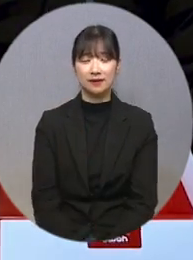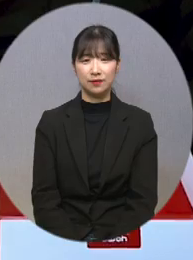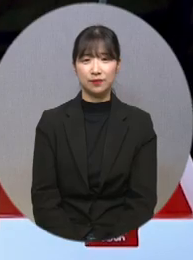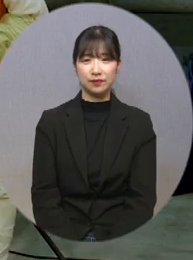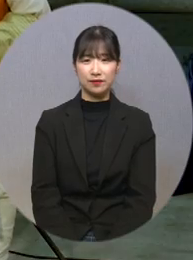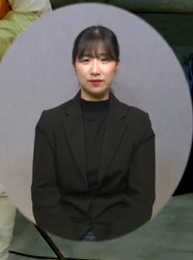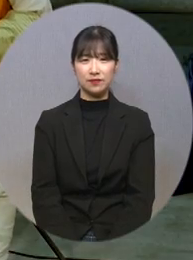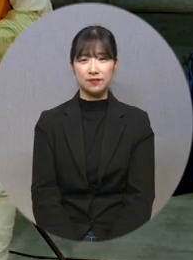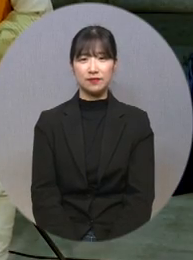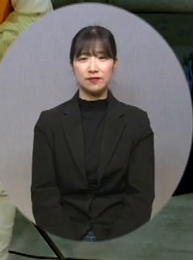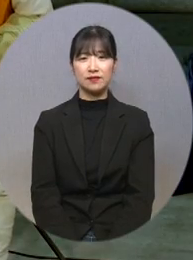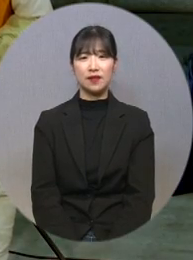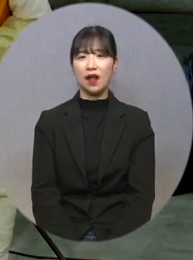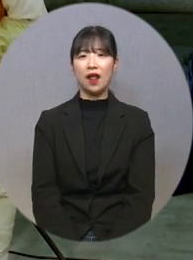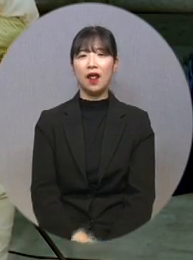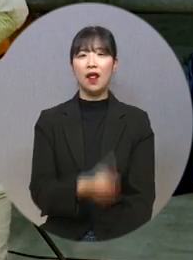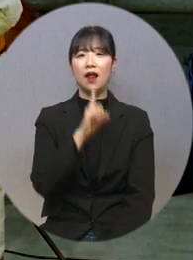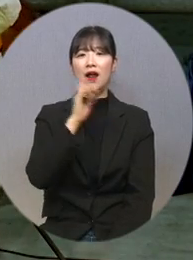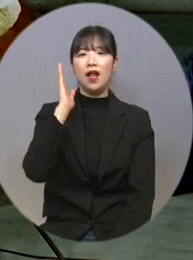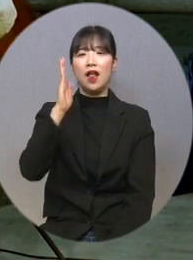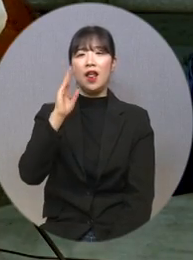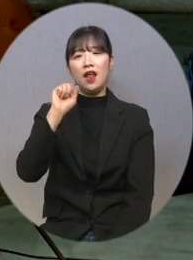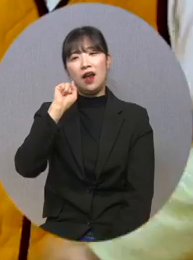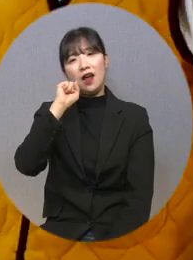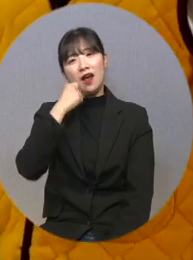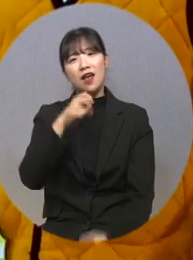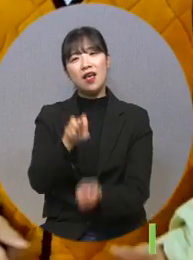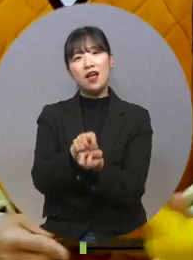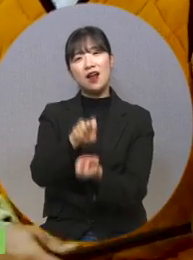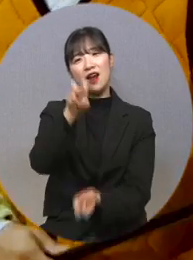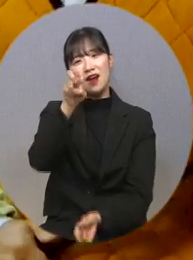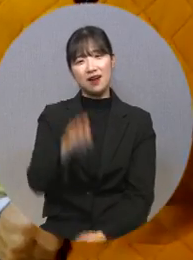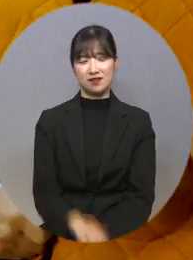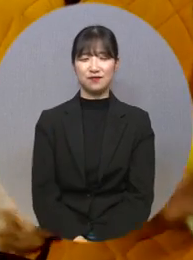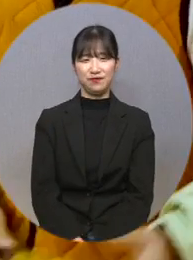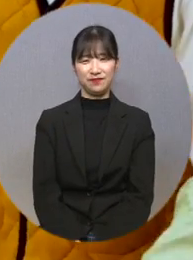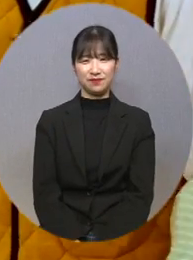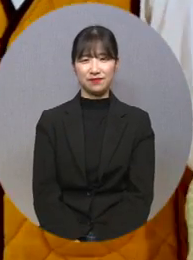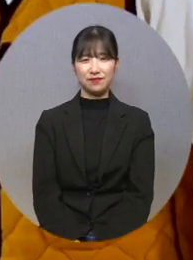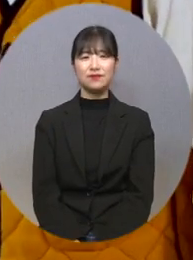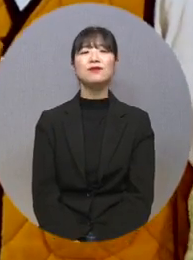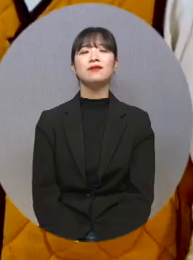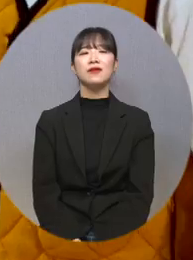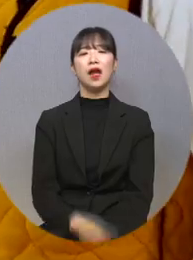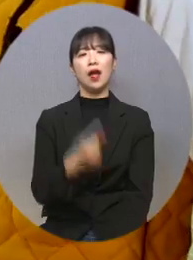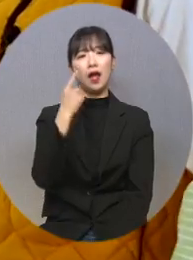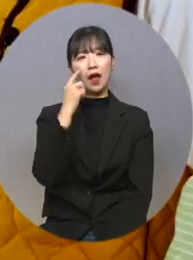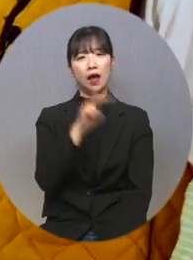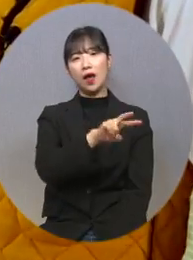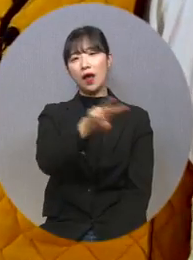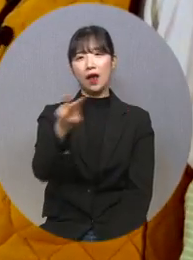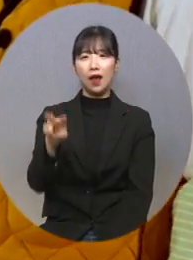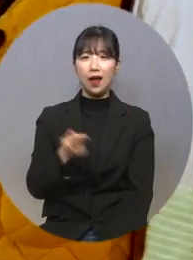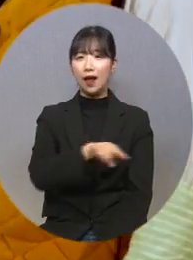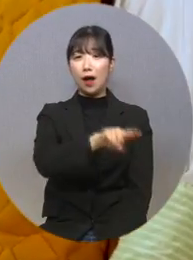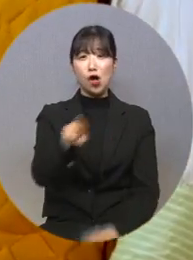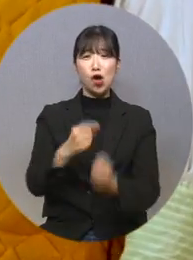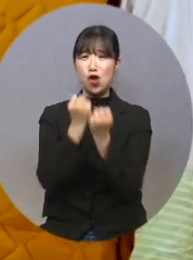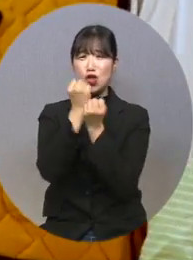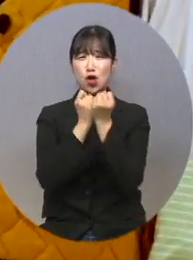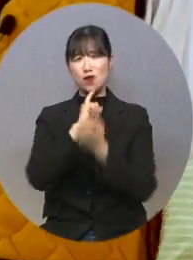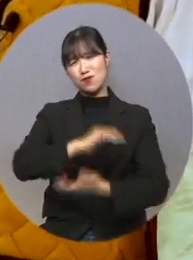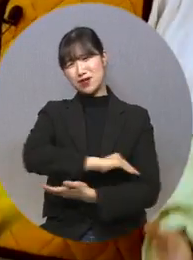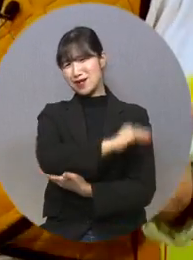이거 말을 못 하는데. 어? 예. 자 그렇습니다. 눈앞에 보이는 뭐 굳이 설명이 필요가 없어요.